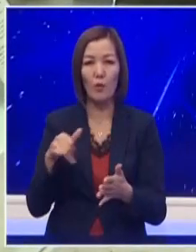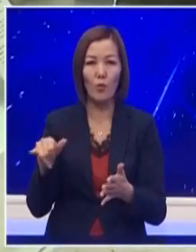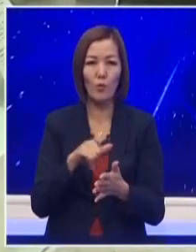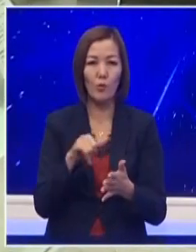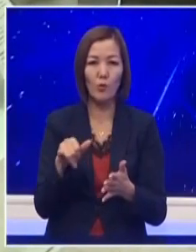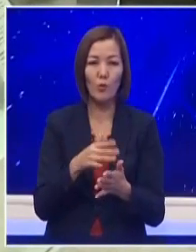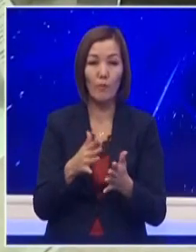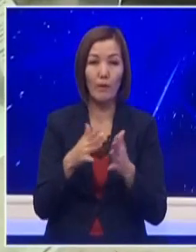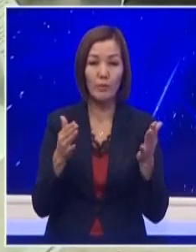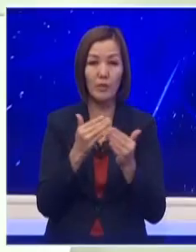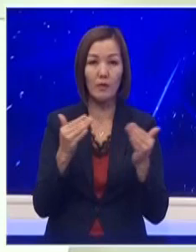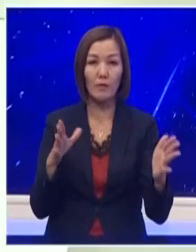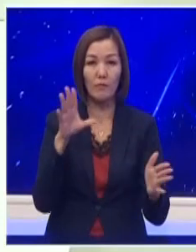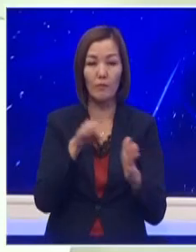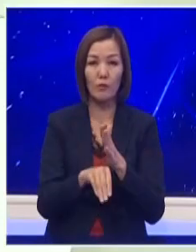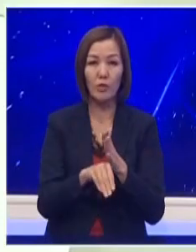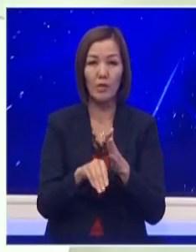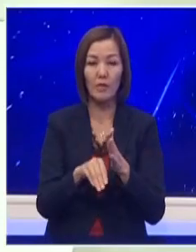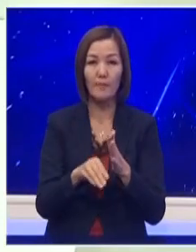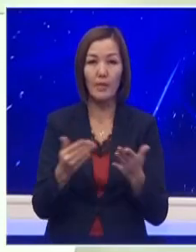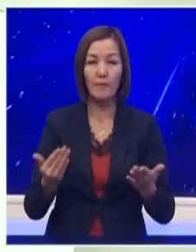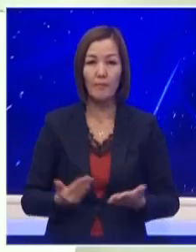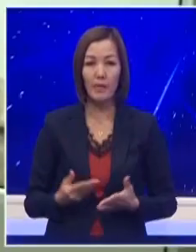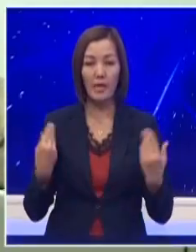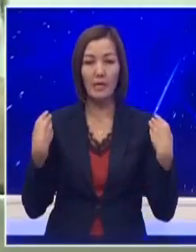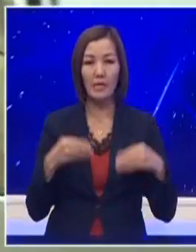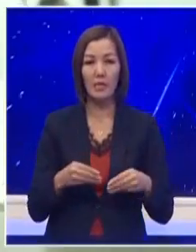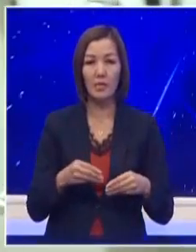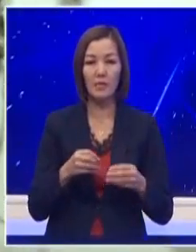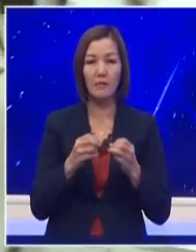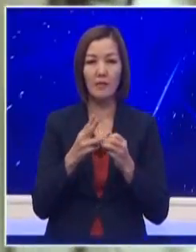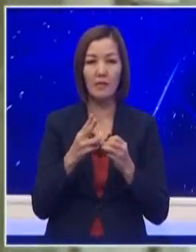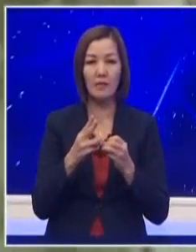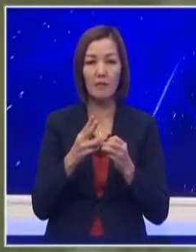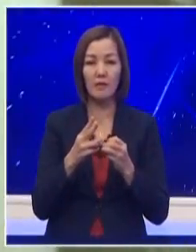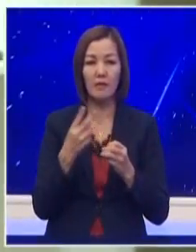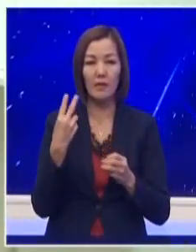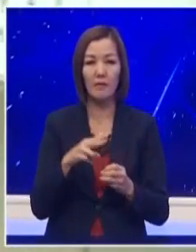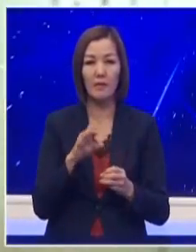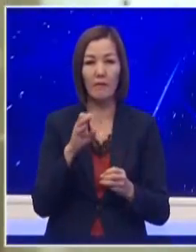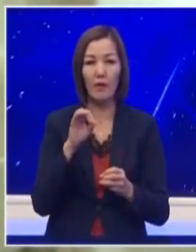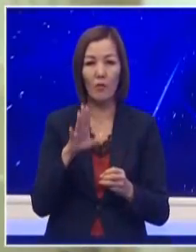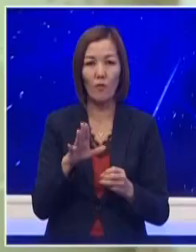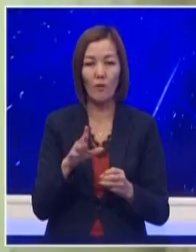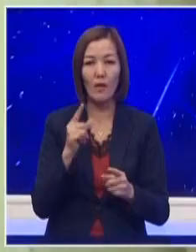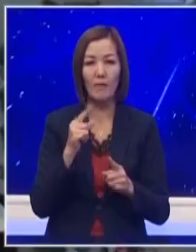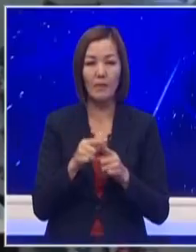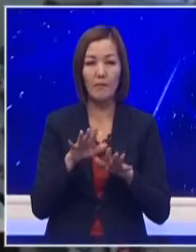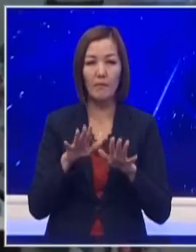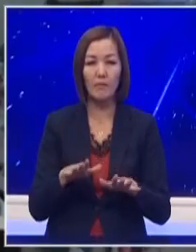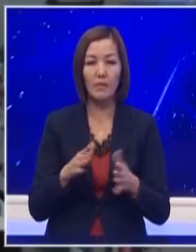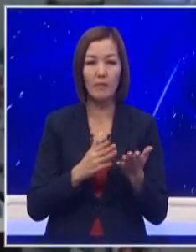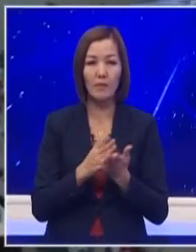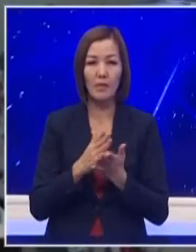обширная выставка включает себя также предметы Быта и одежды 19-20 веков по словам местных